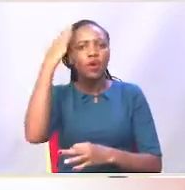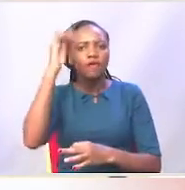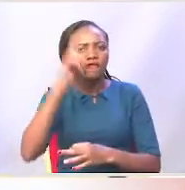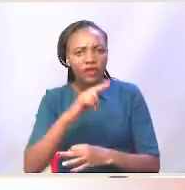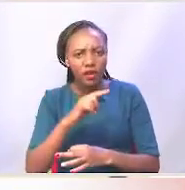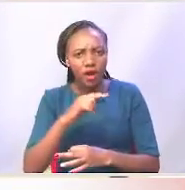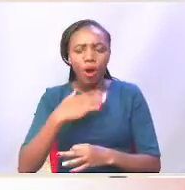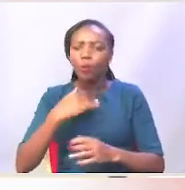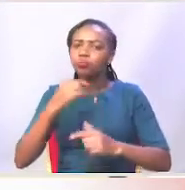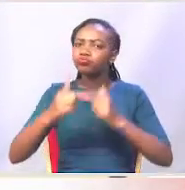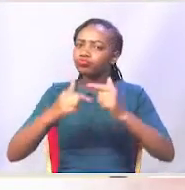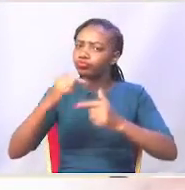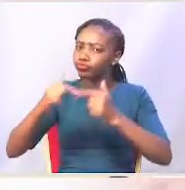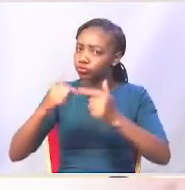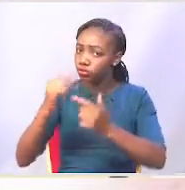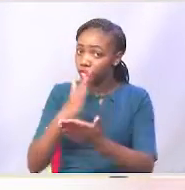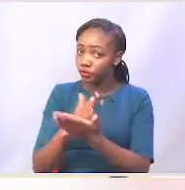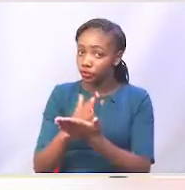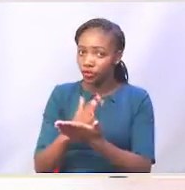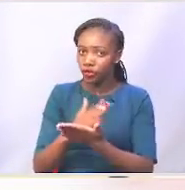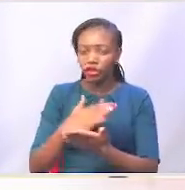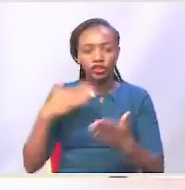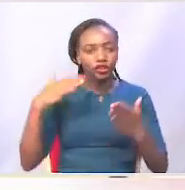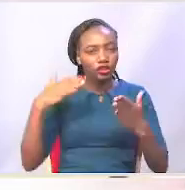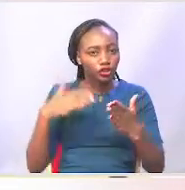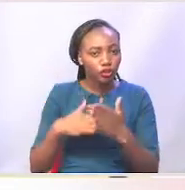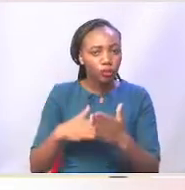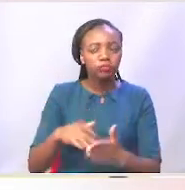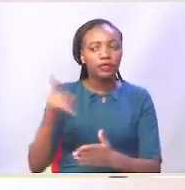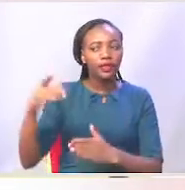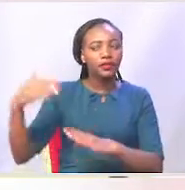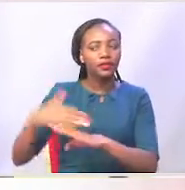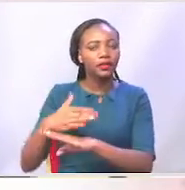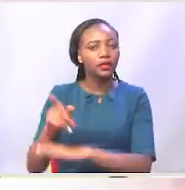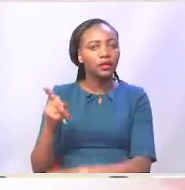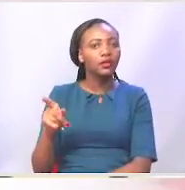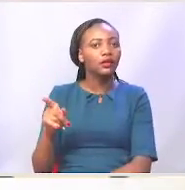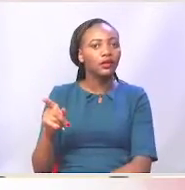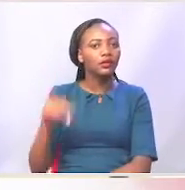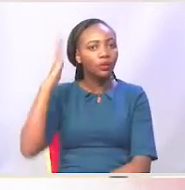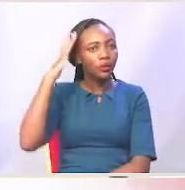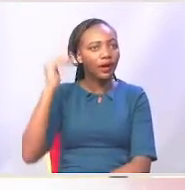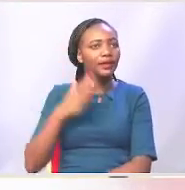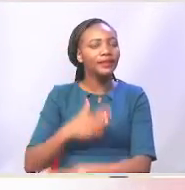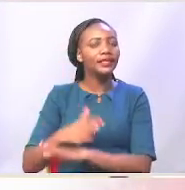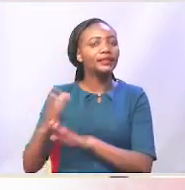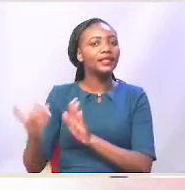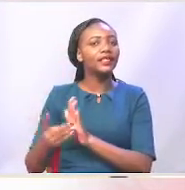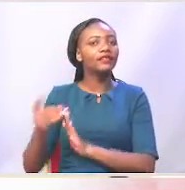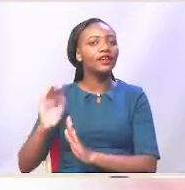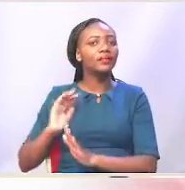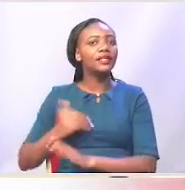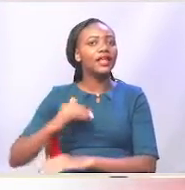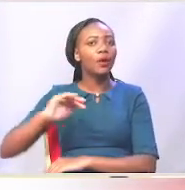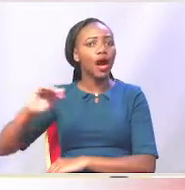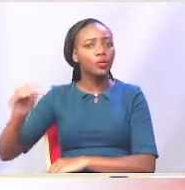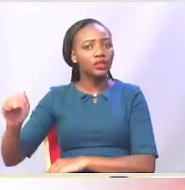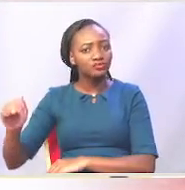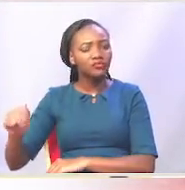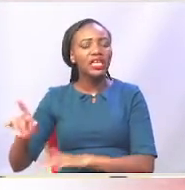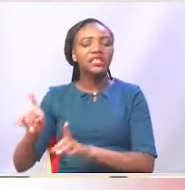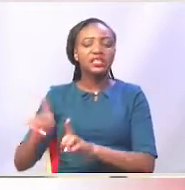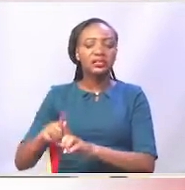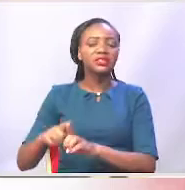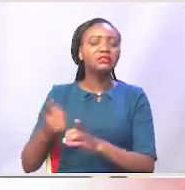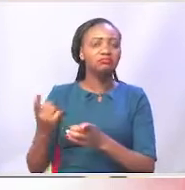mbele tuendeleze county yetu, tusifuate mambo ya huyo mtu mkora. He has derailed development in our county. He has pulled us